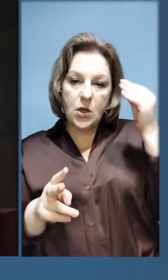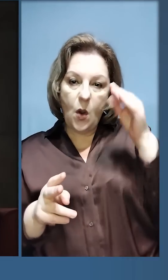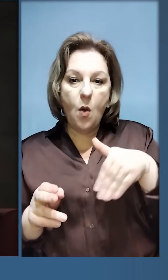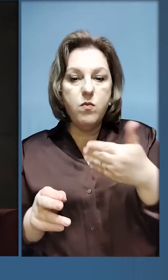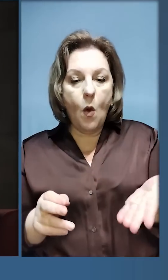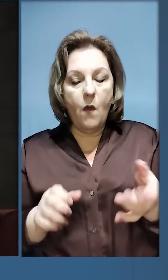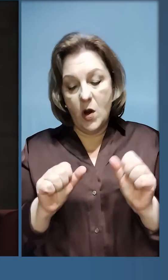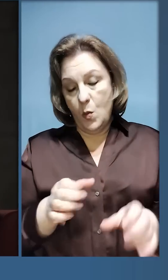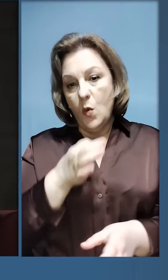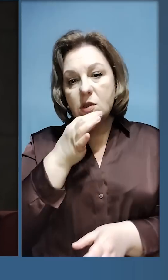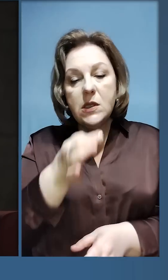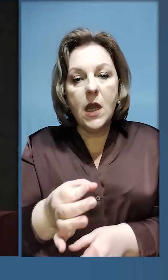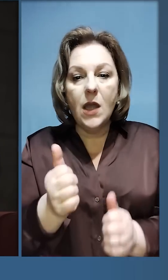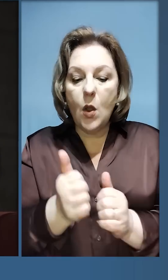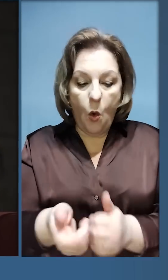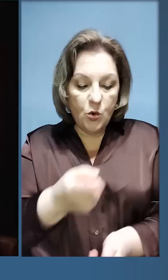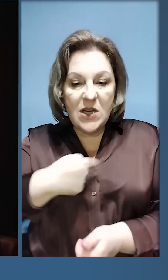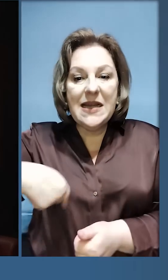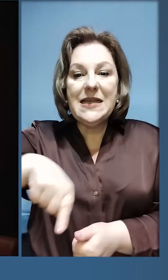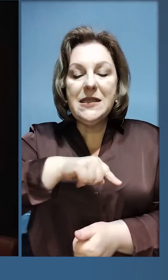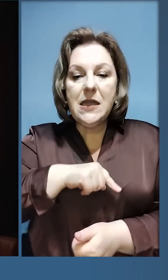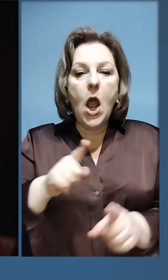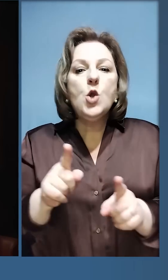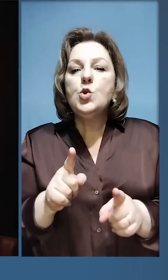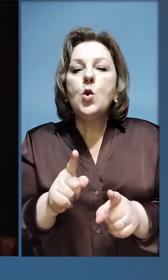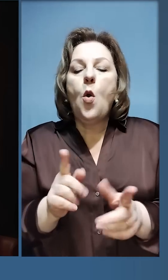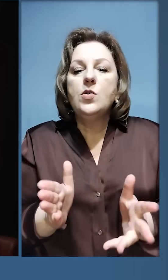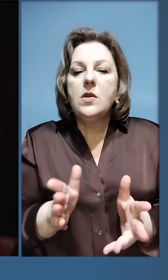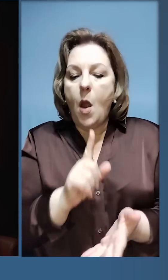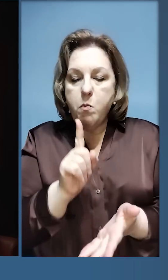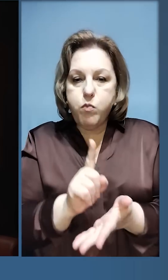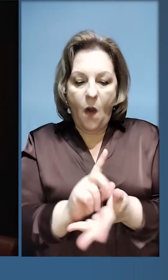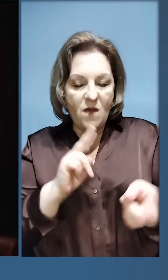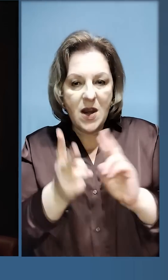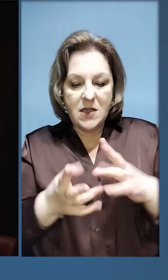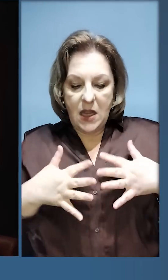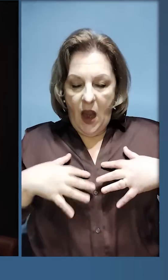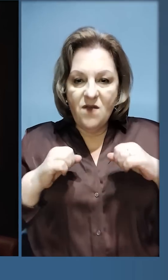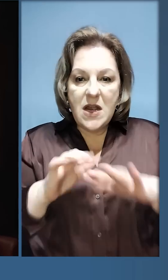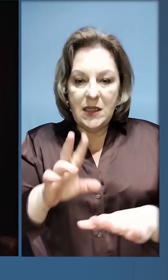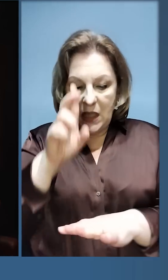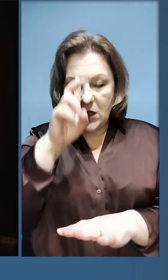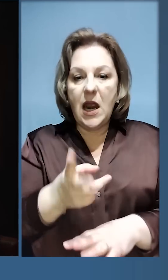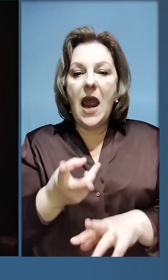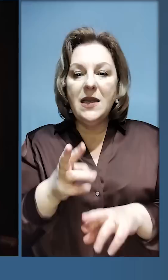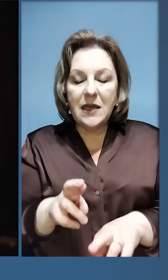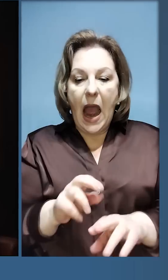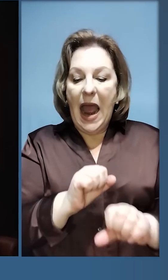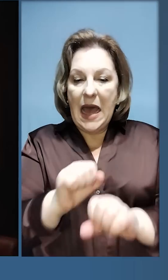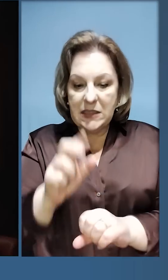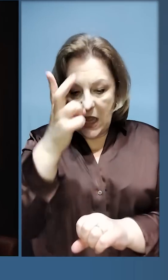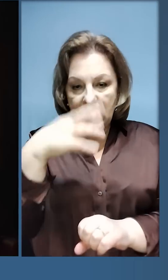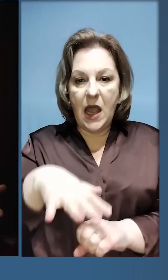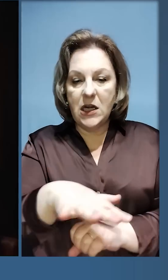іншого боку, можна сказати, кожен з нас щось повинен віддати державі